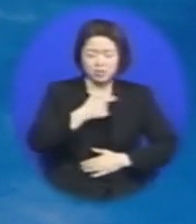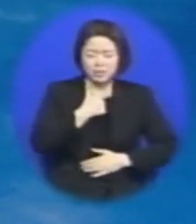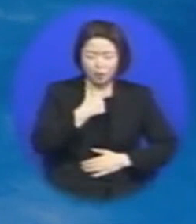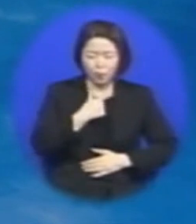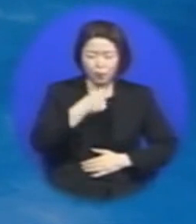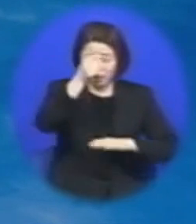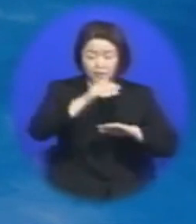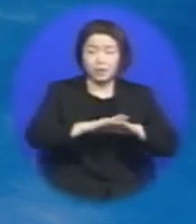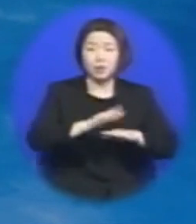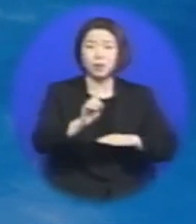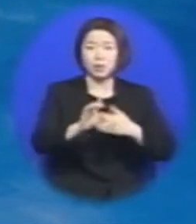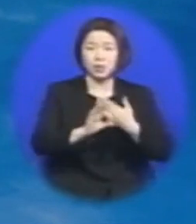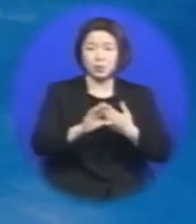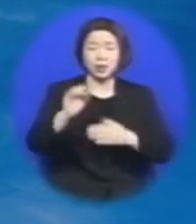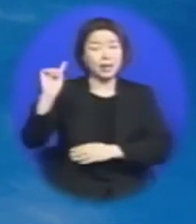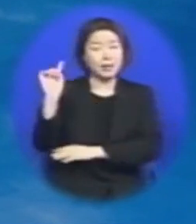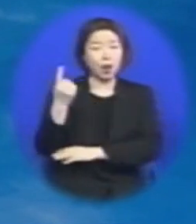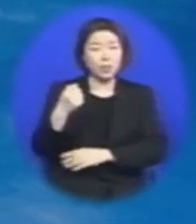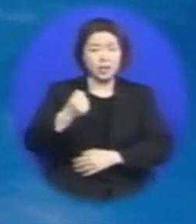다윗의 애통함이